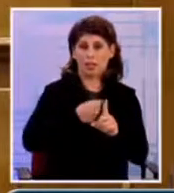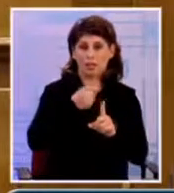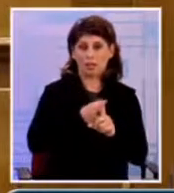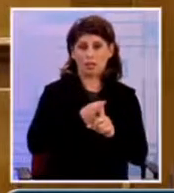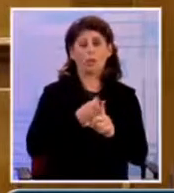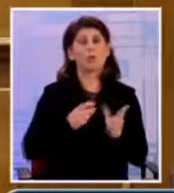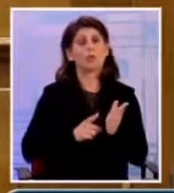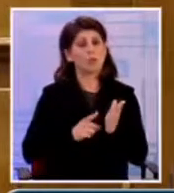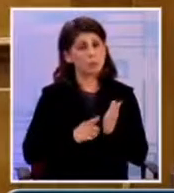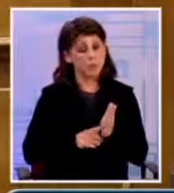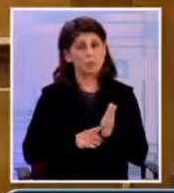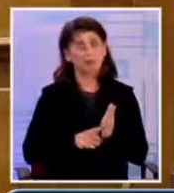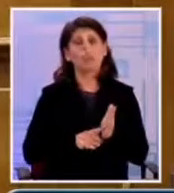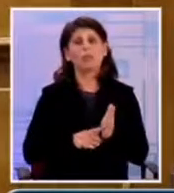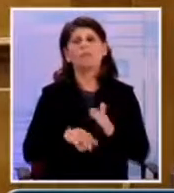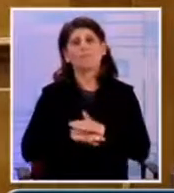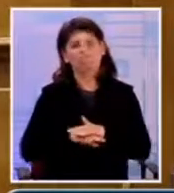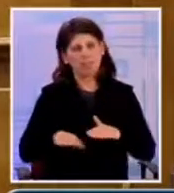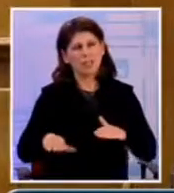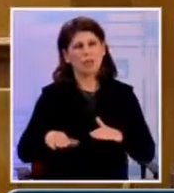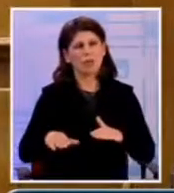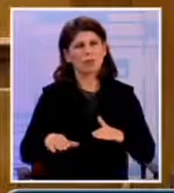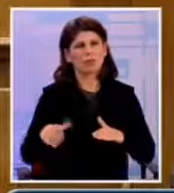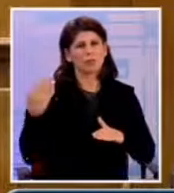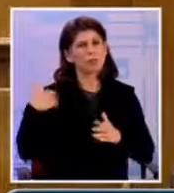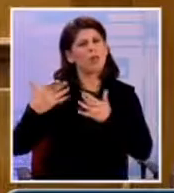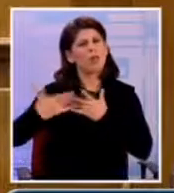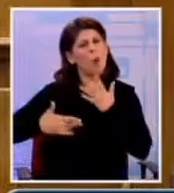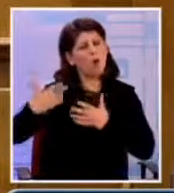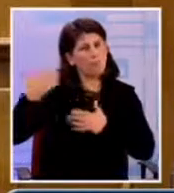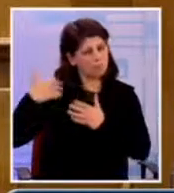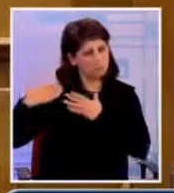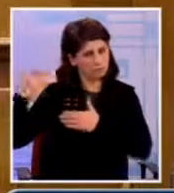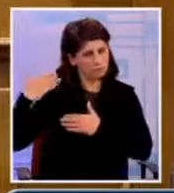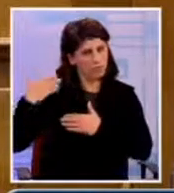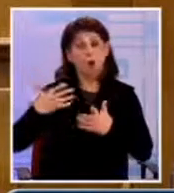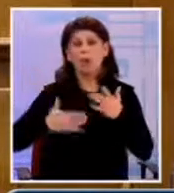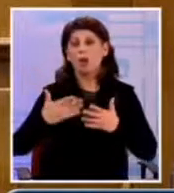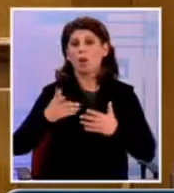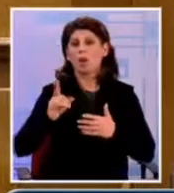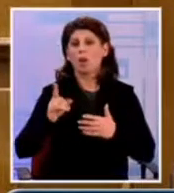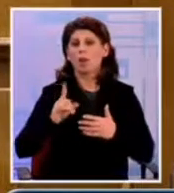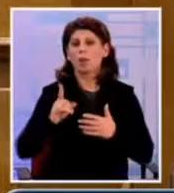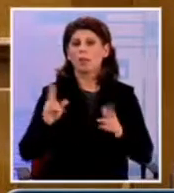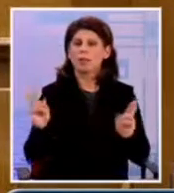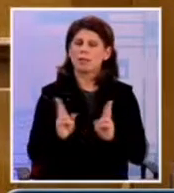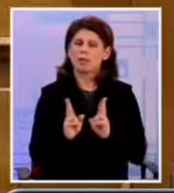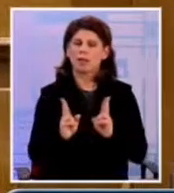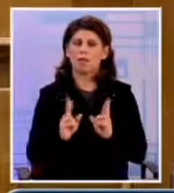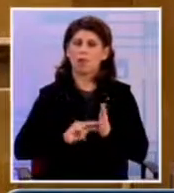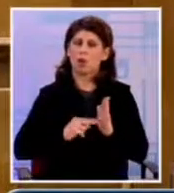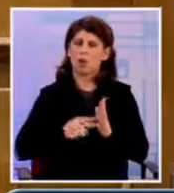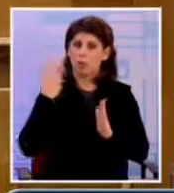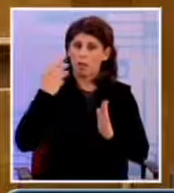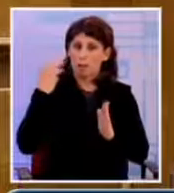που πρέπει να κλείσει λογαριασμούς από το παρελθόν, λογαριασμούς όχι με τη στενή οικονομική έννοια,